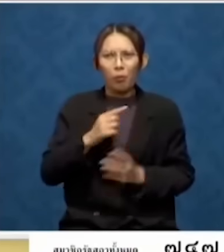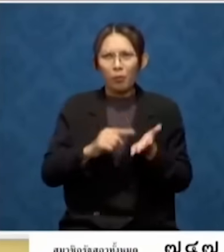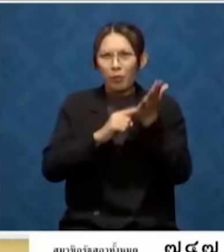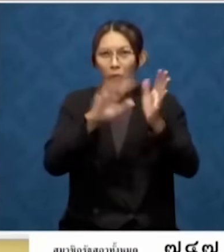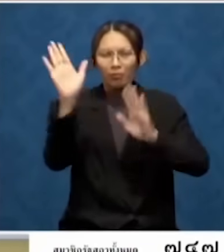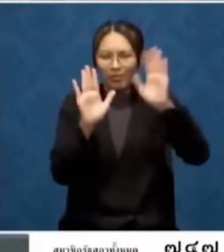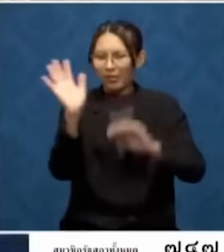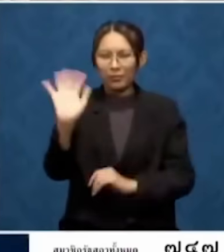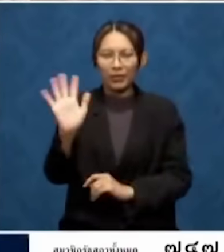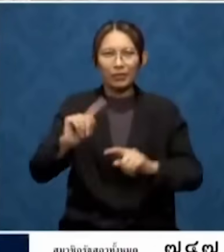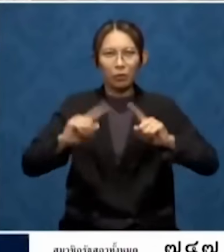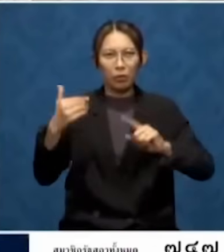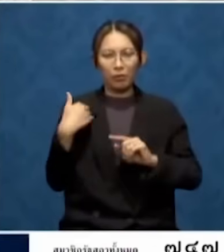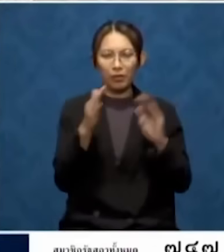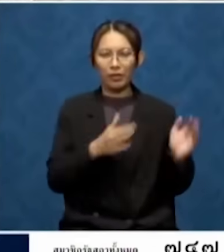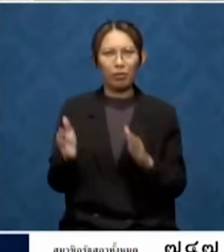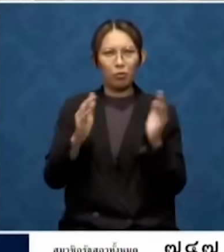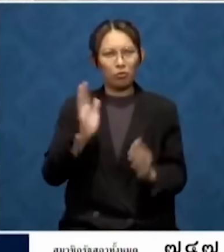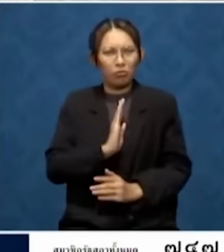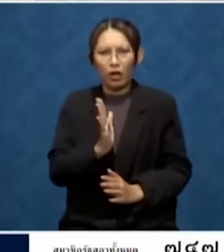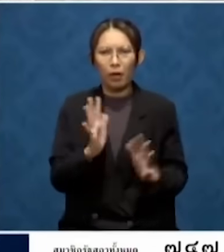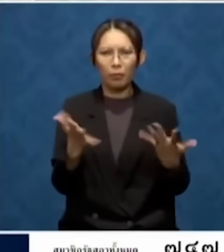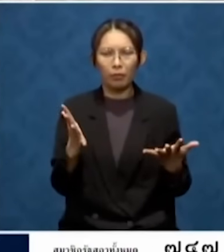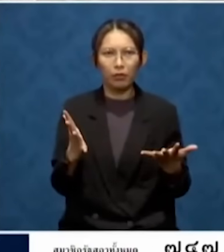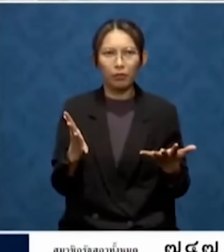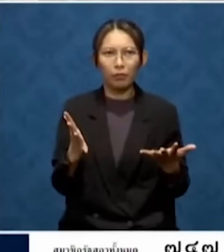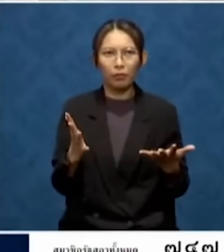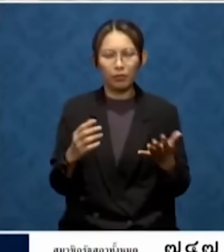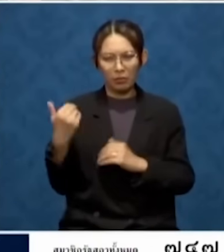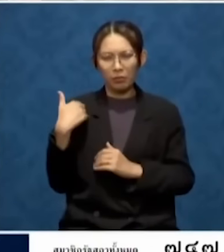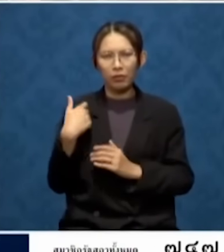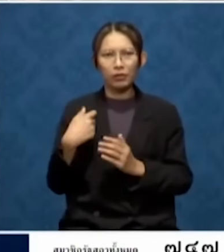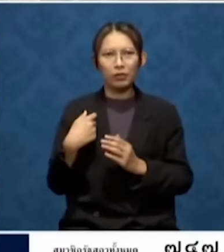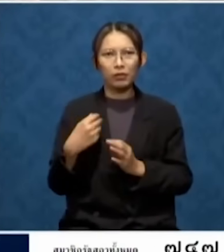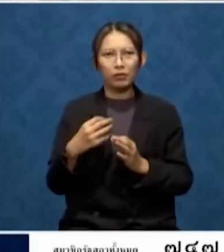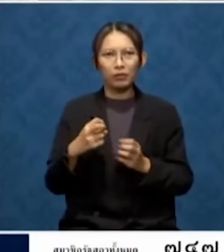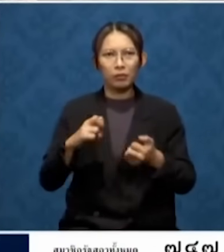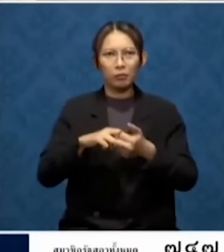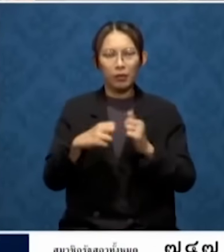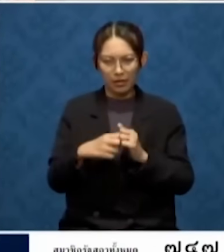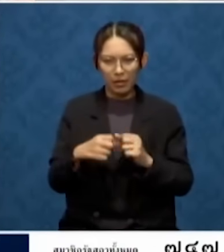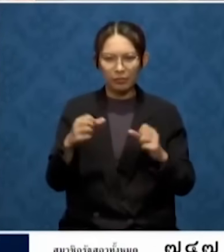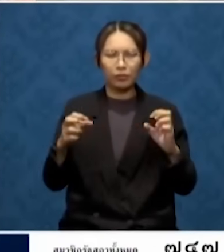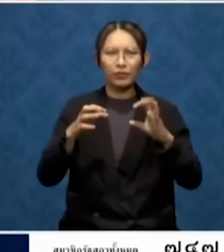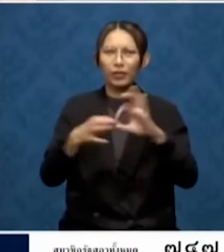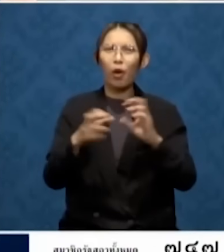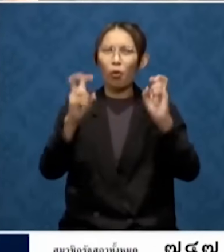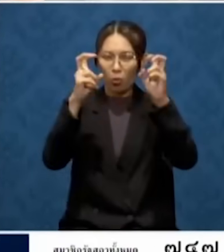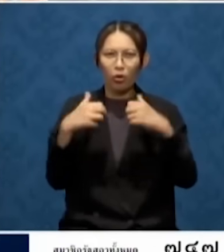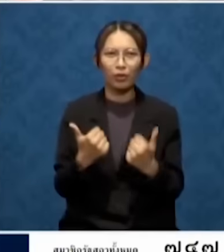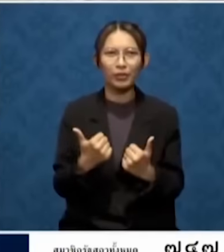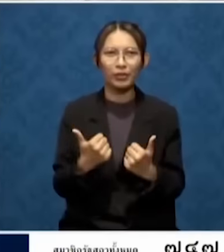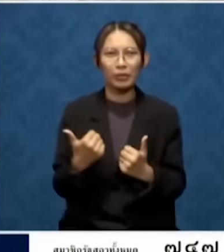ครับแต่มีกระบวนการที่ท่านวางตัวไว้เป็นกลางในกรณีของเกิดประเด็นปัญหาการลงมติเรื่องยตินี้